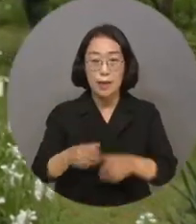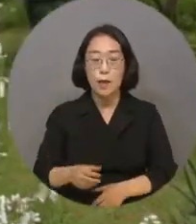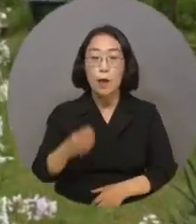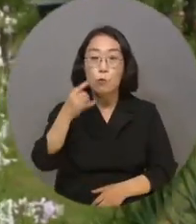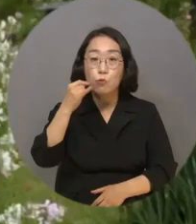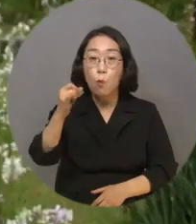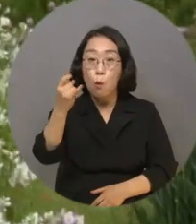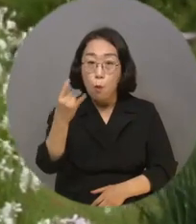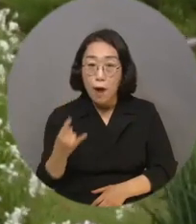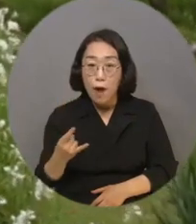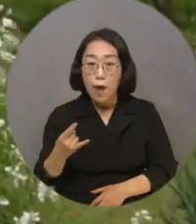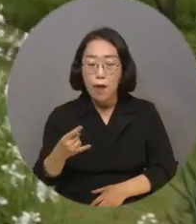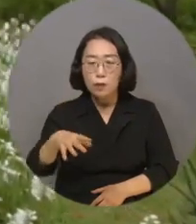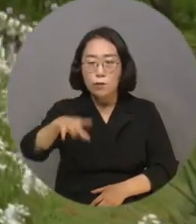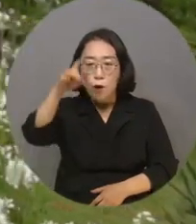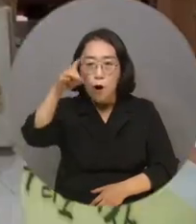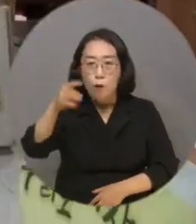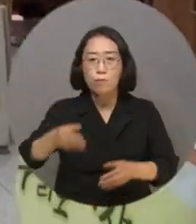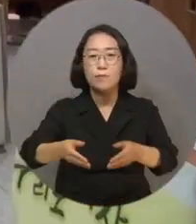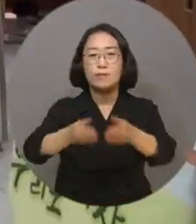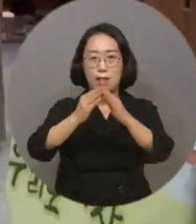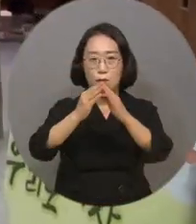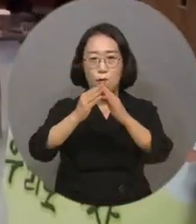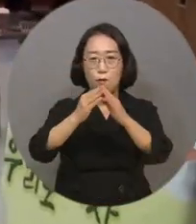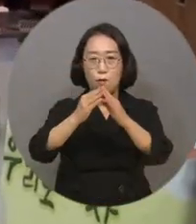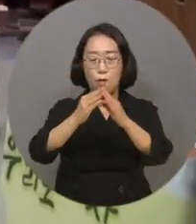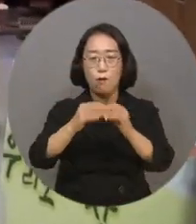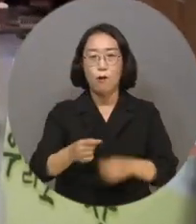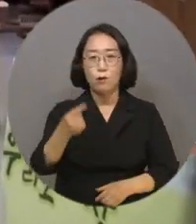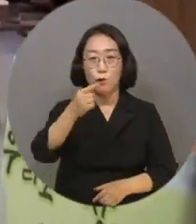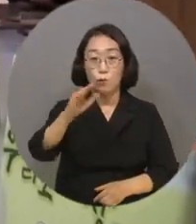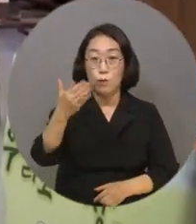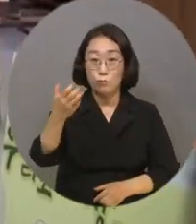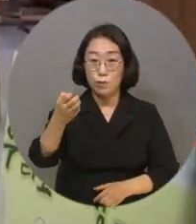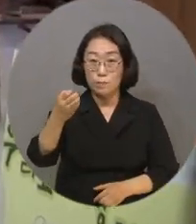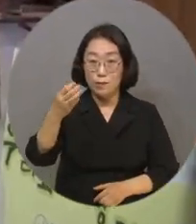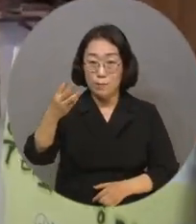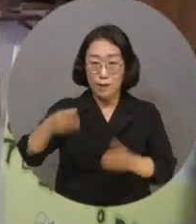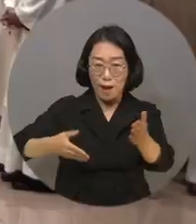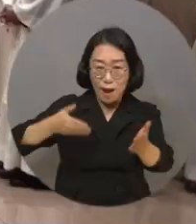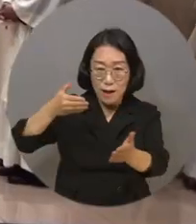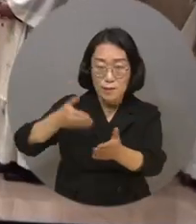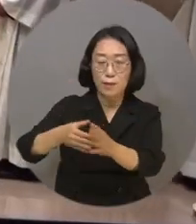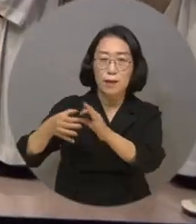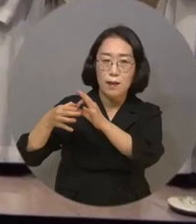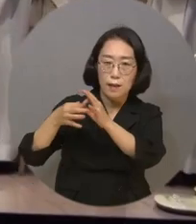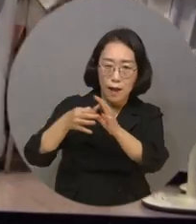인지회의, 인지촌 설립을 시작으로 1993년부터 현재 이르기까지